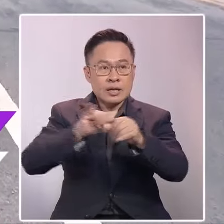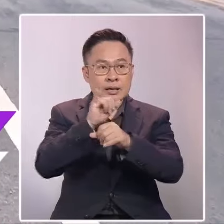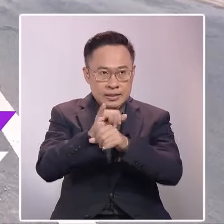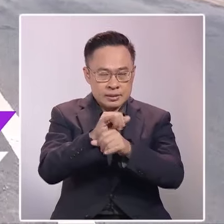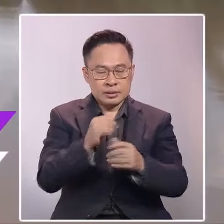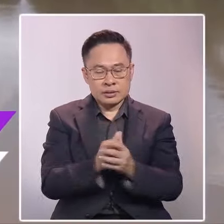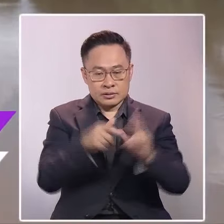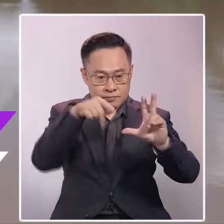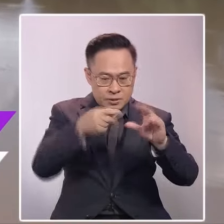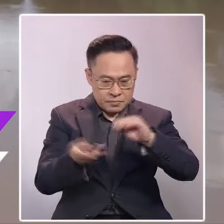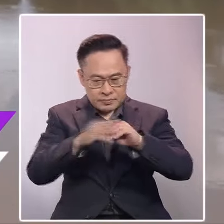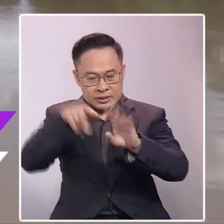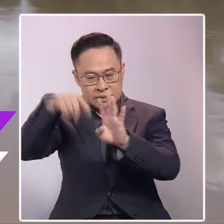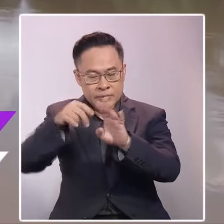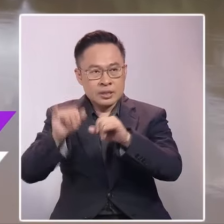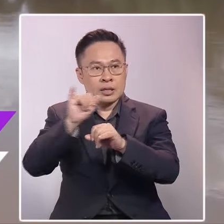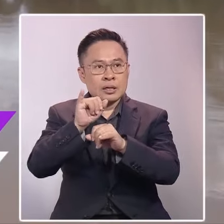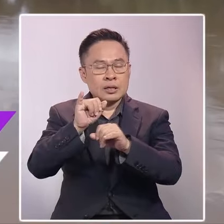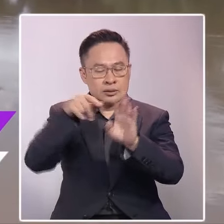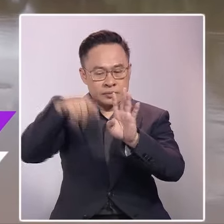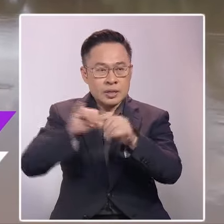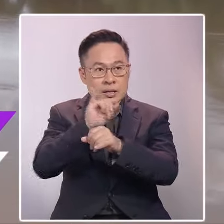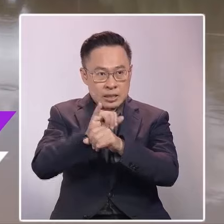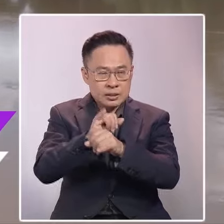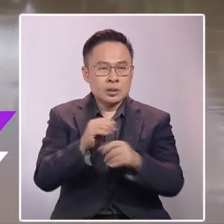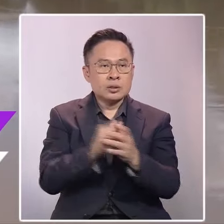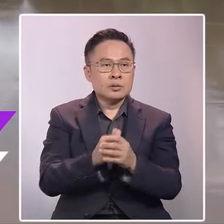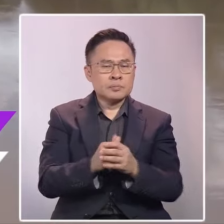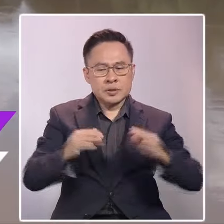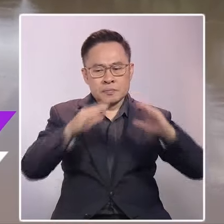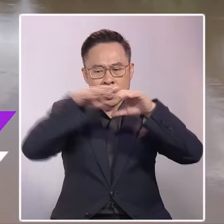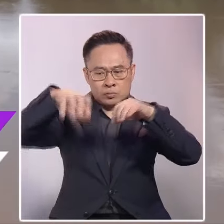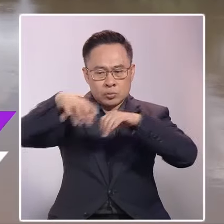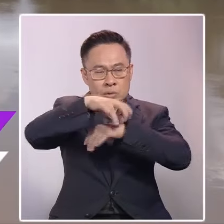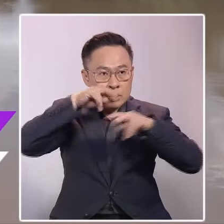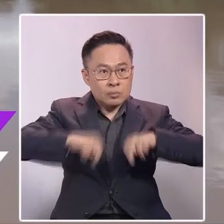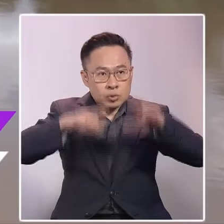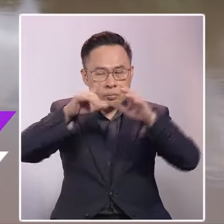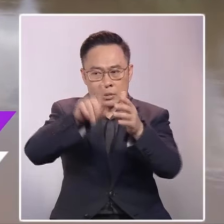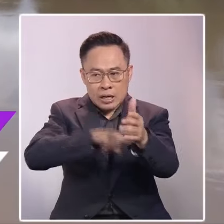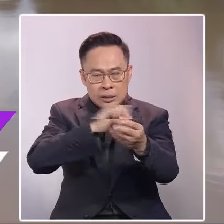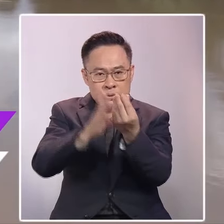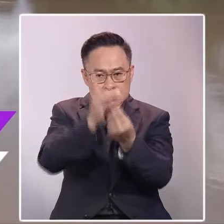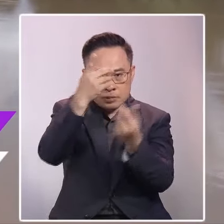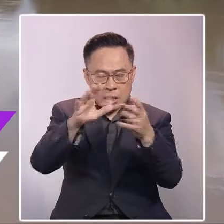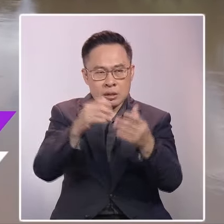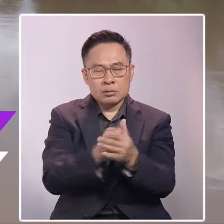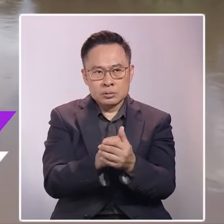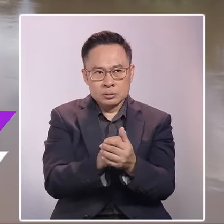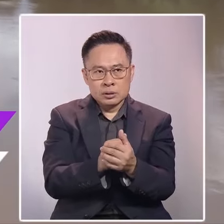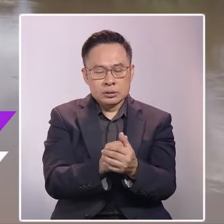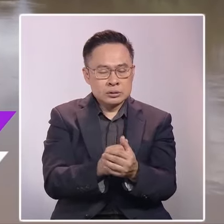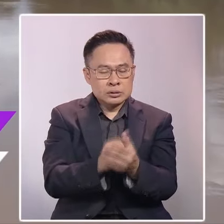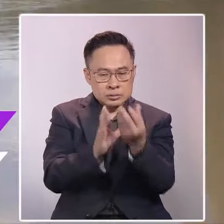หมู่บ้านลำชีถูกน้ำท่วมขังนานเป็นสัปดาห์เลยค่ะ 10หลังคาเรือนชาวบ้านยกของขึ้นสู่ที่สูงแล้วหลาย